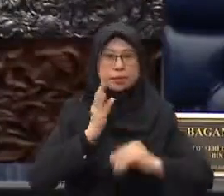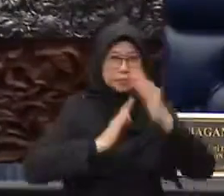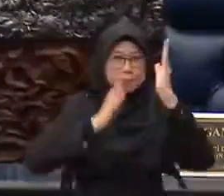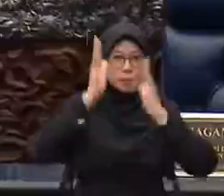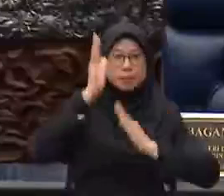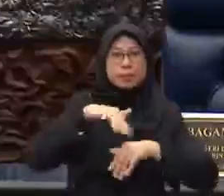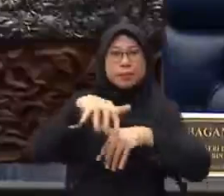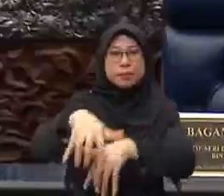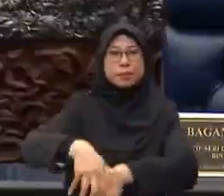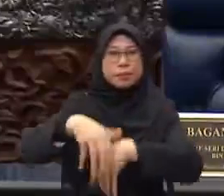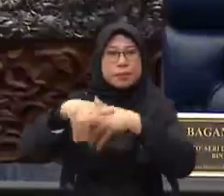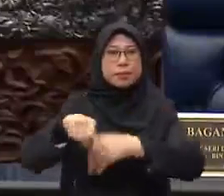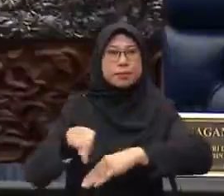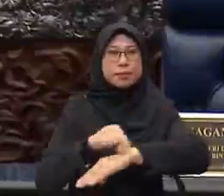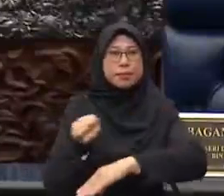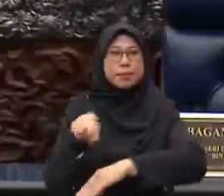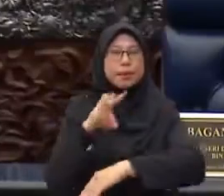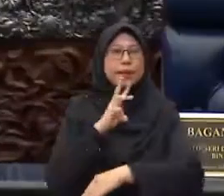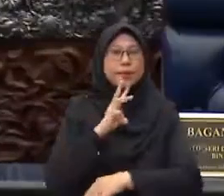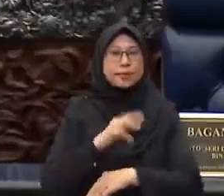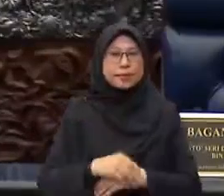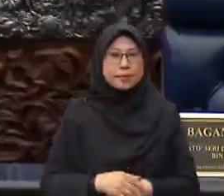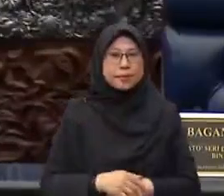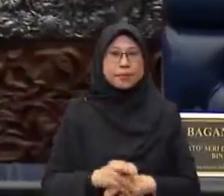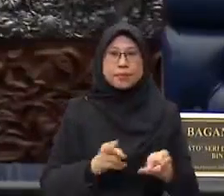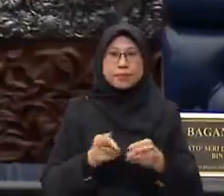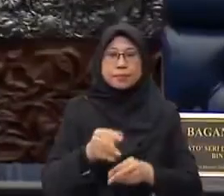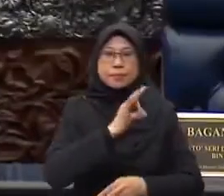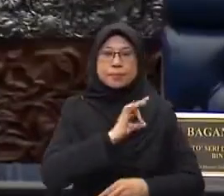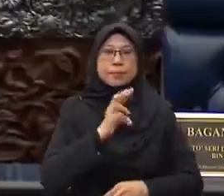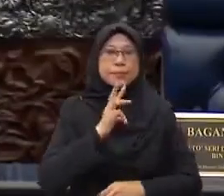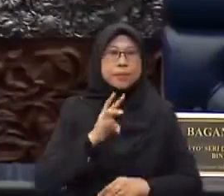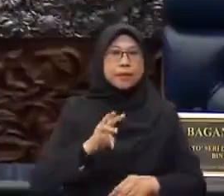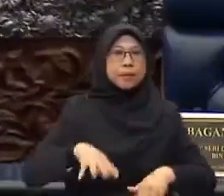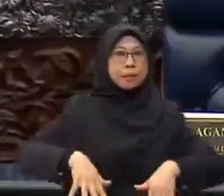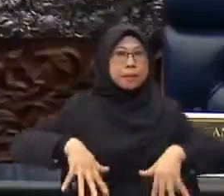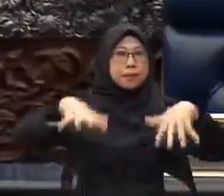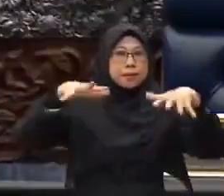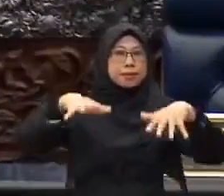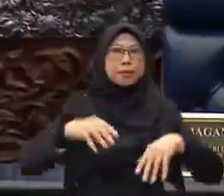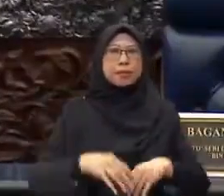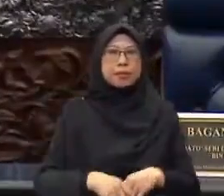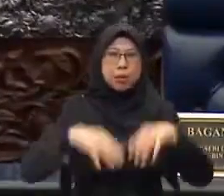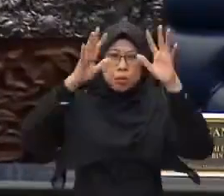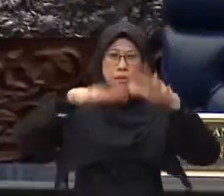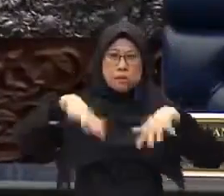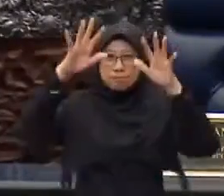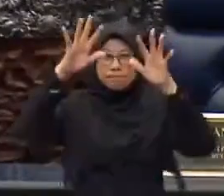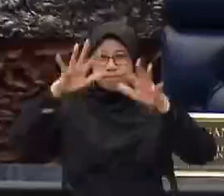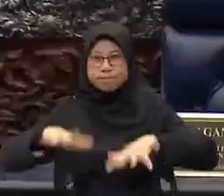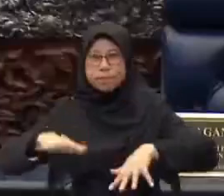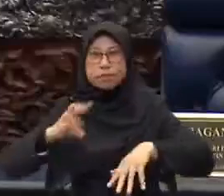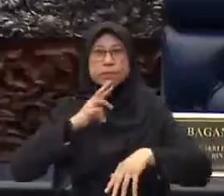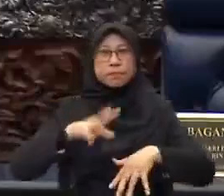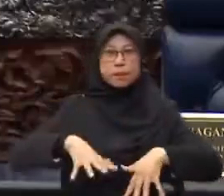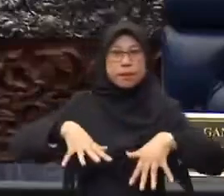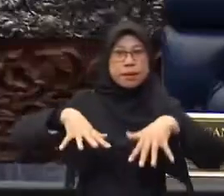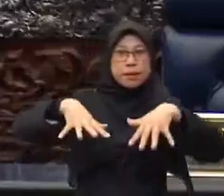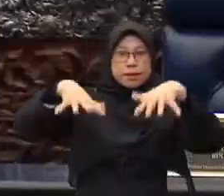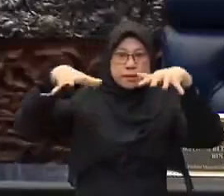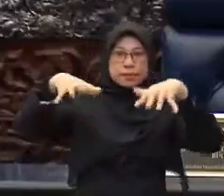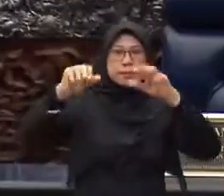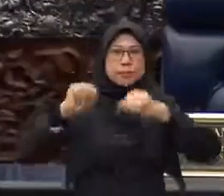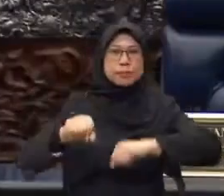dan pertanian usaha untuk memanfaatkan air banjir ataupun lebihan air hujan hanya boleh dilaksanakan dengan